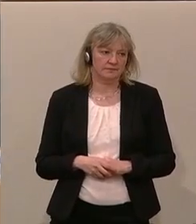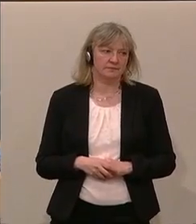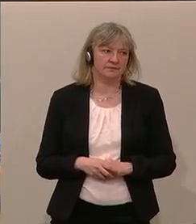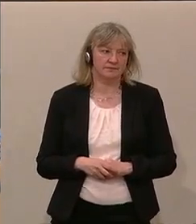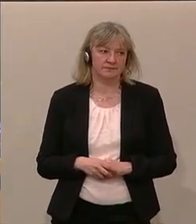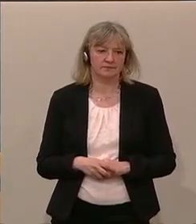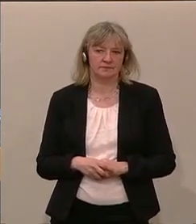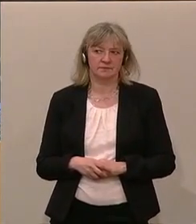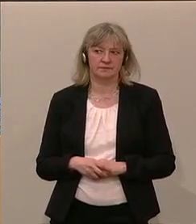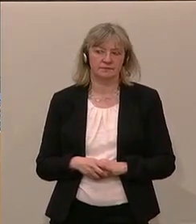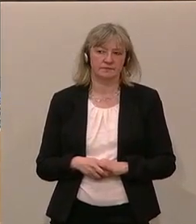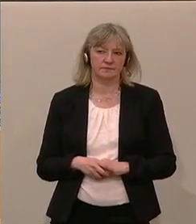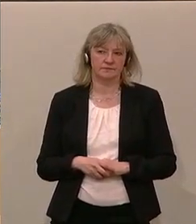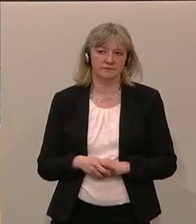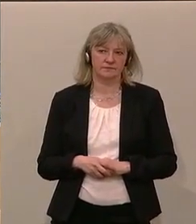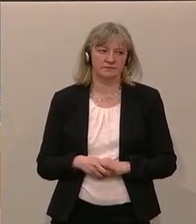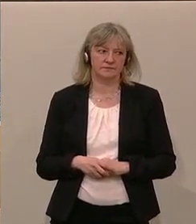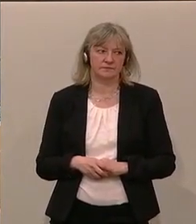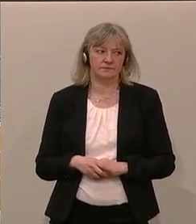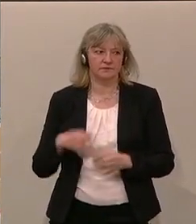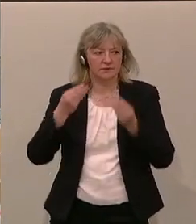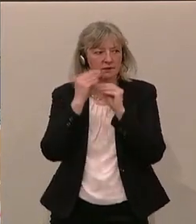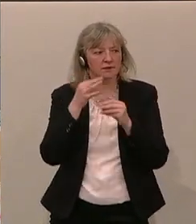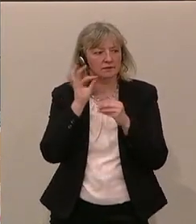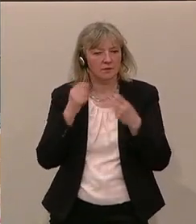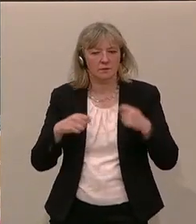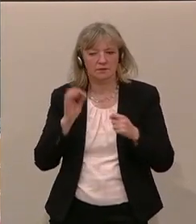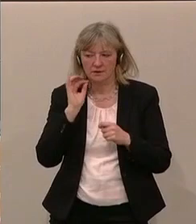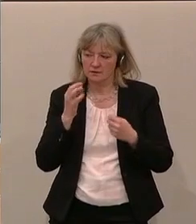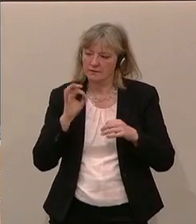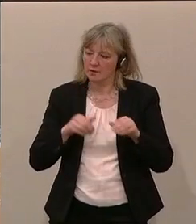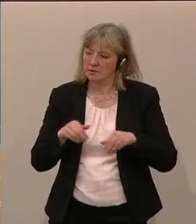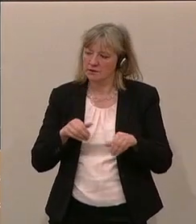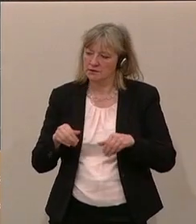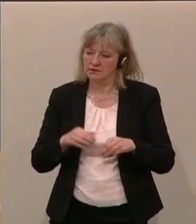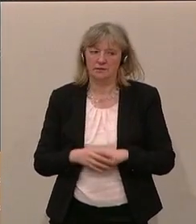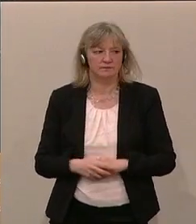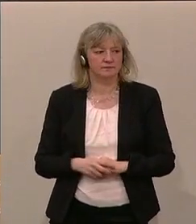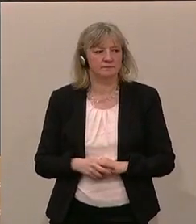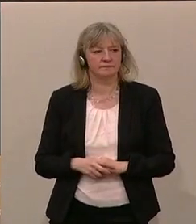Und als nächster Redner zu Wort gemeldet Wolfgang Klinger von der FPÖ. Frau Präsidentin, Frau Minister,